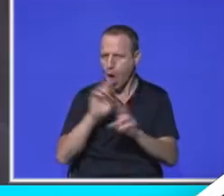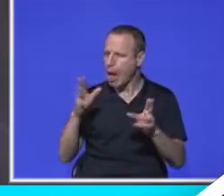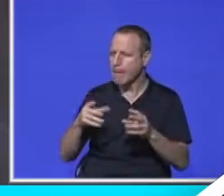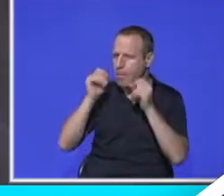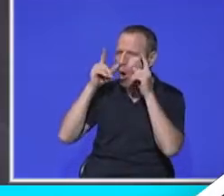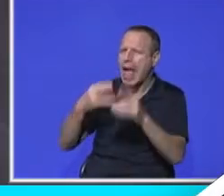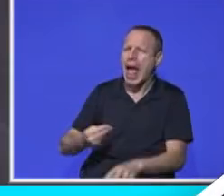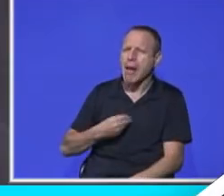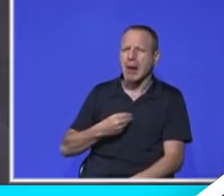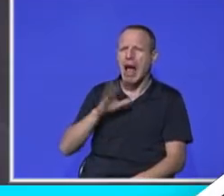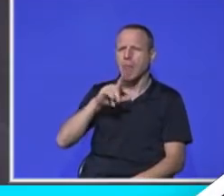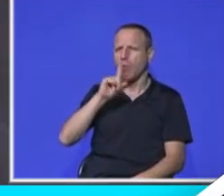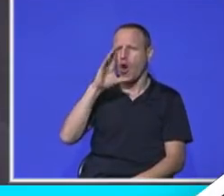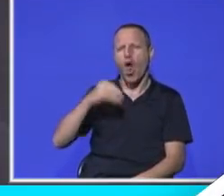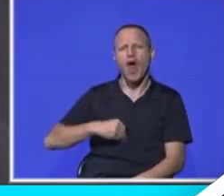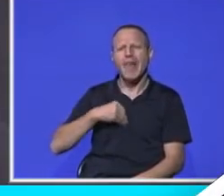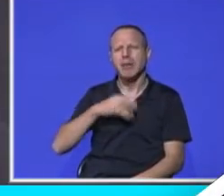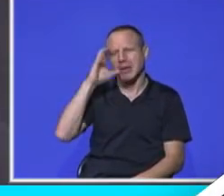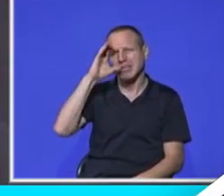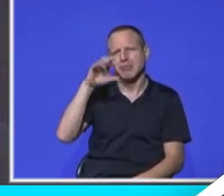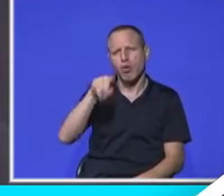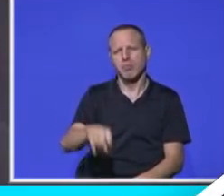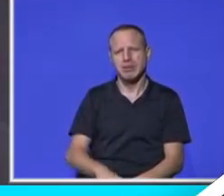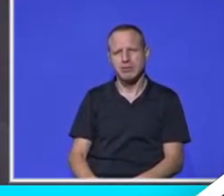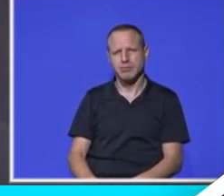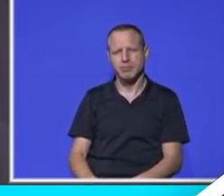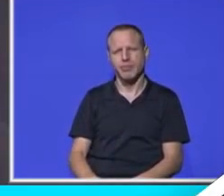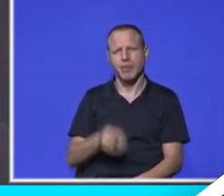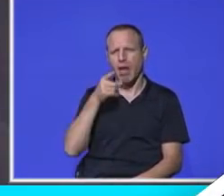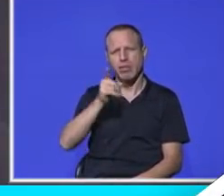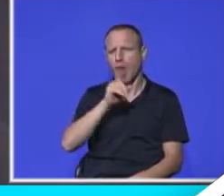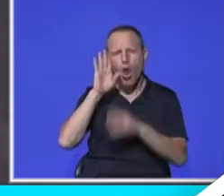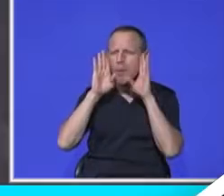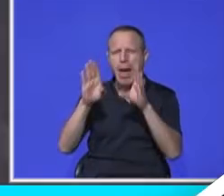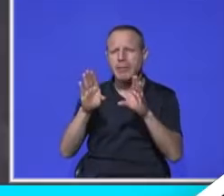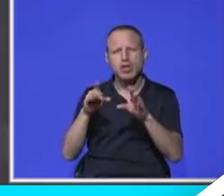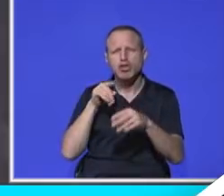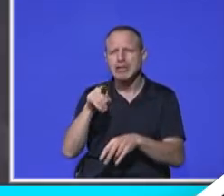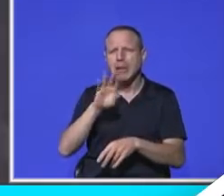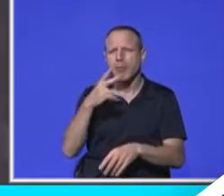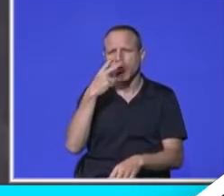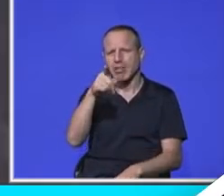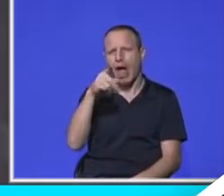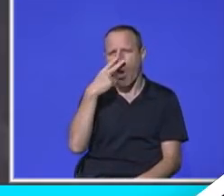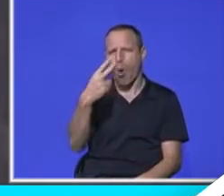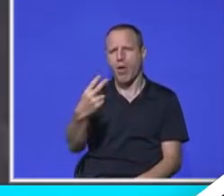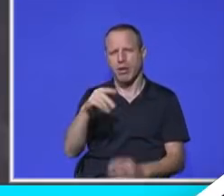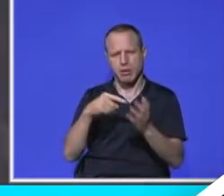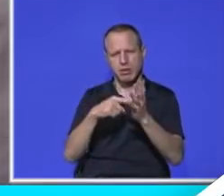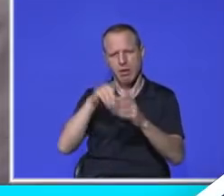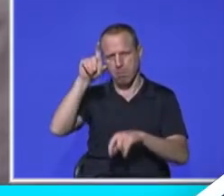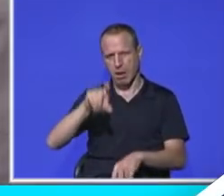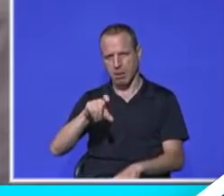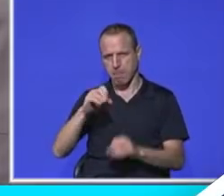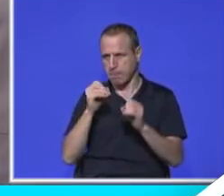גם... לא נעים לצפות בזה, זה לא, זה כאילו, אתה לא מאמין שזה מה שאתה רואה, כי הבן אדם